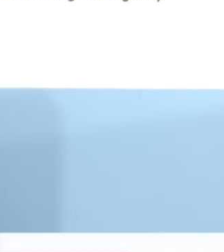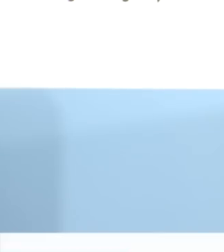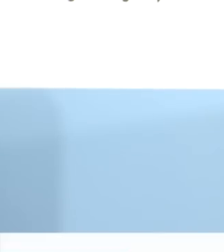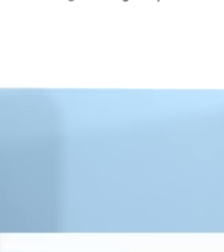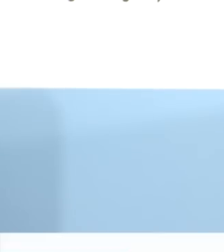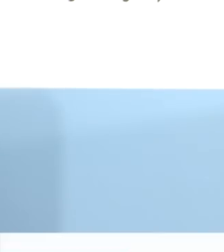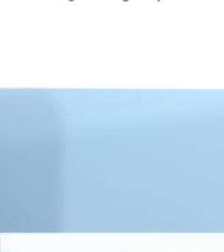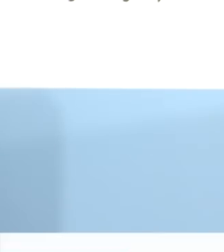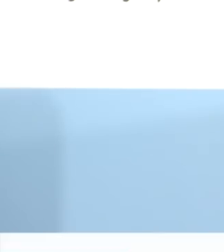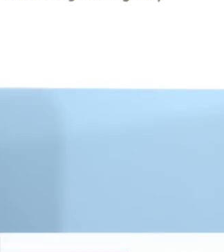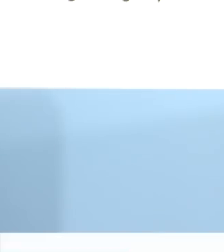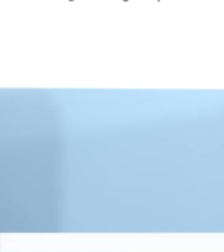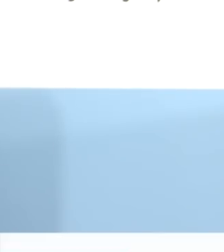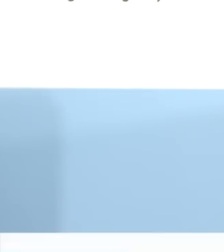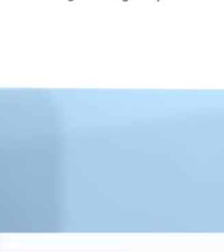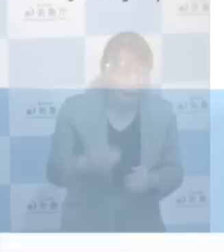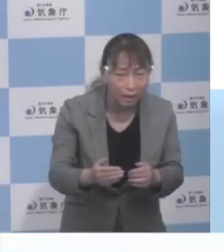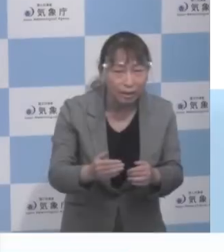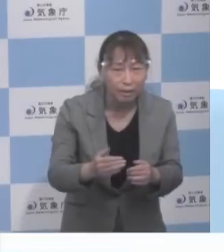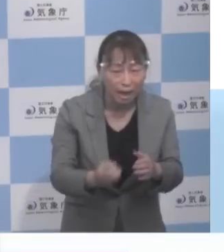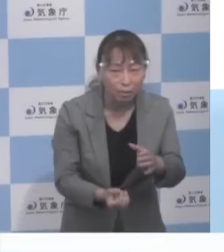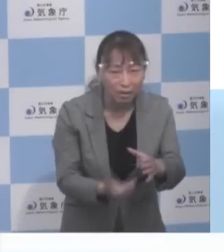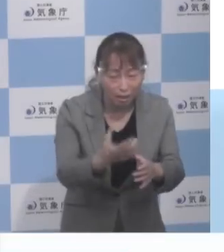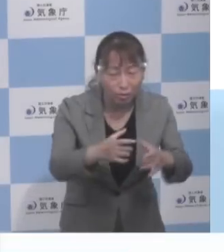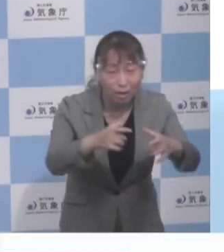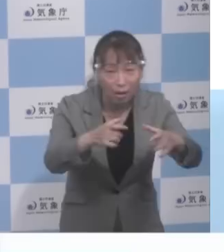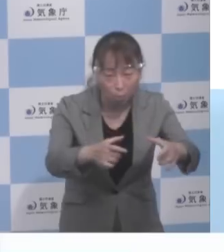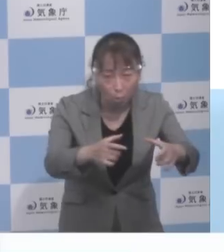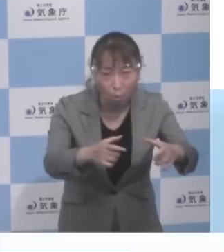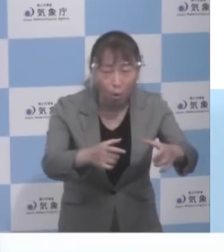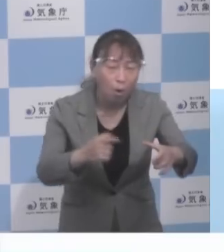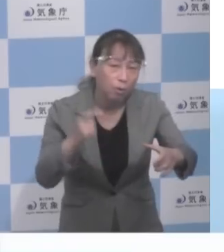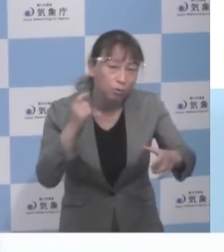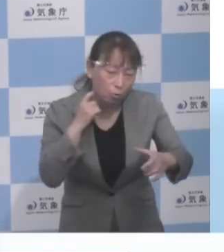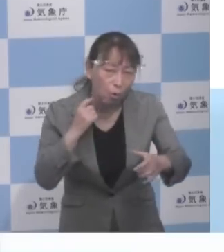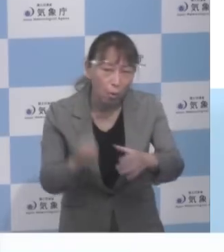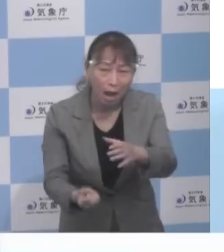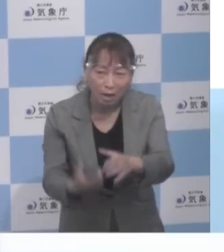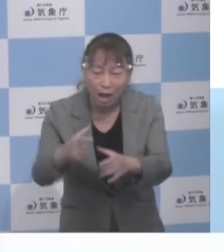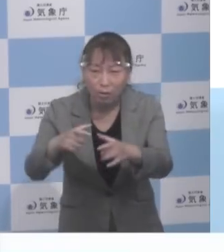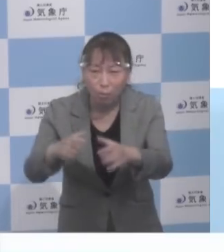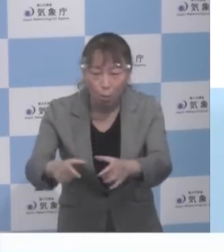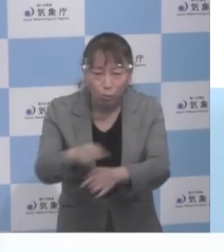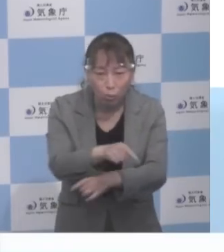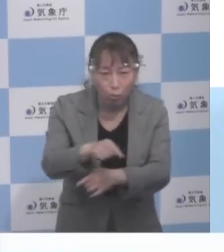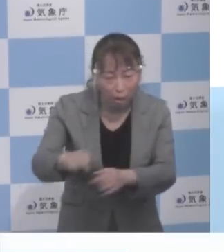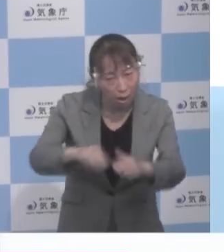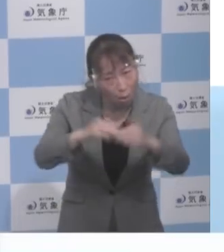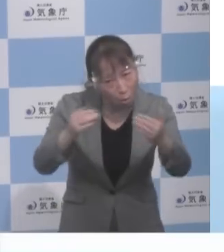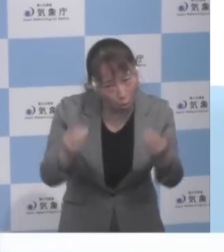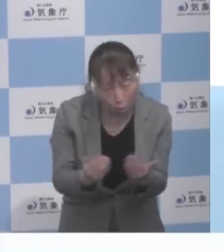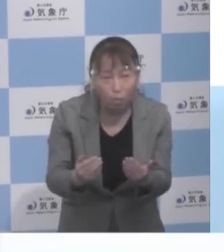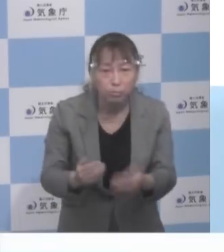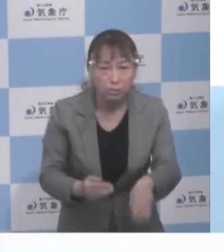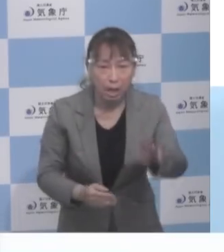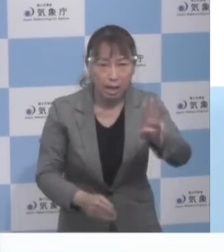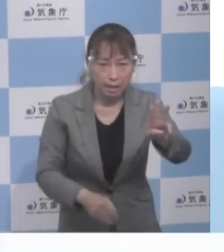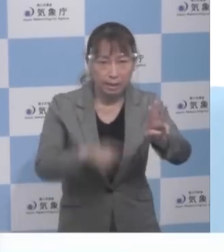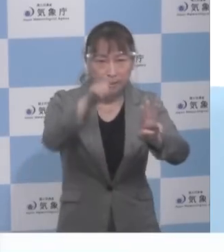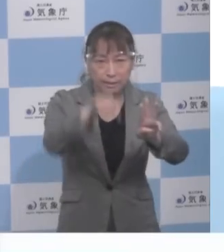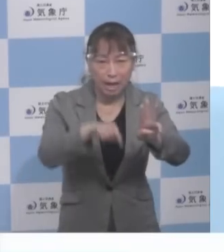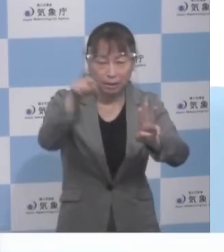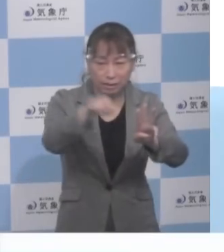南岳山頂火口および、昭和火口からおおむね 3キロ以内の居住地